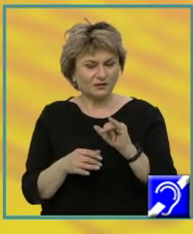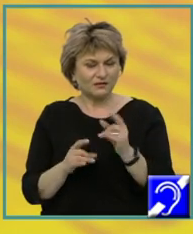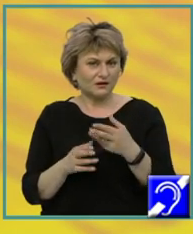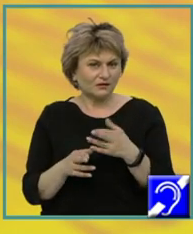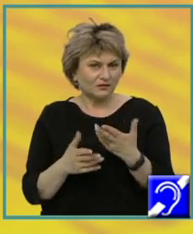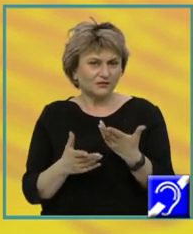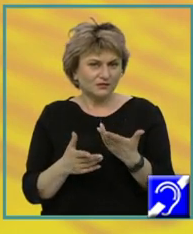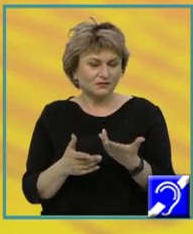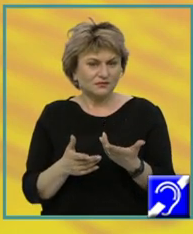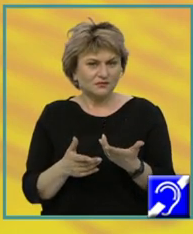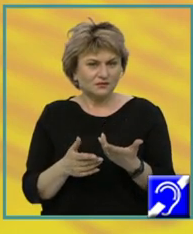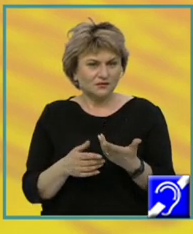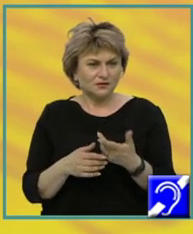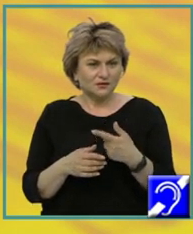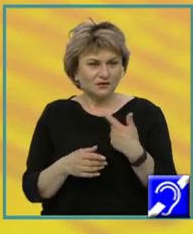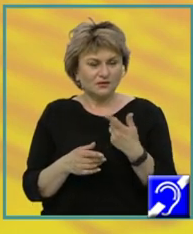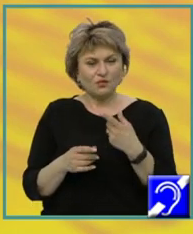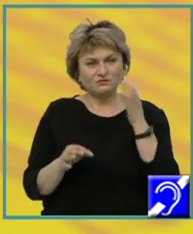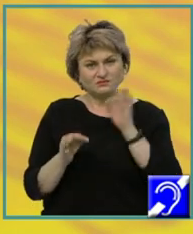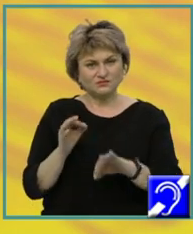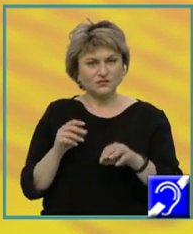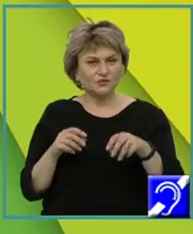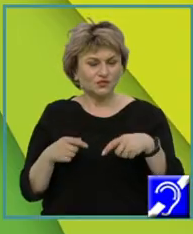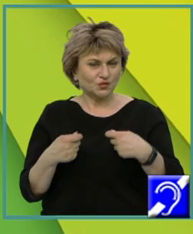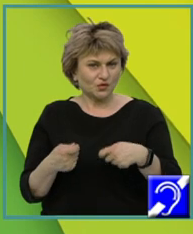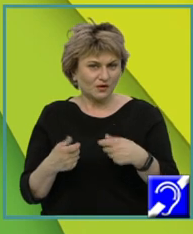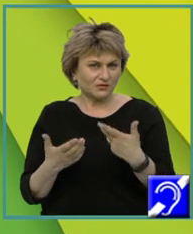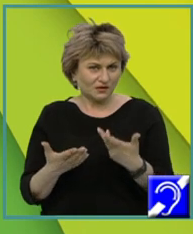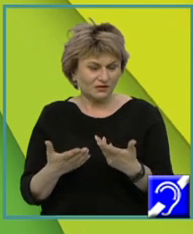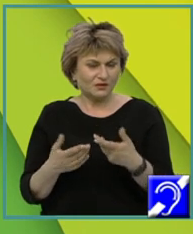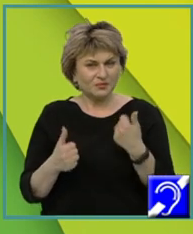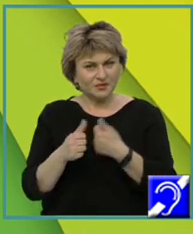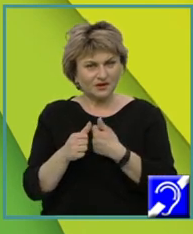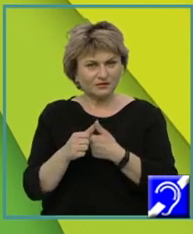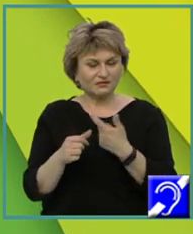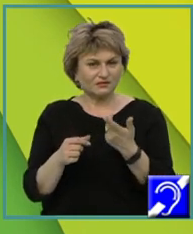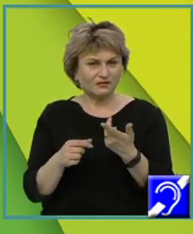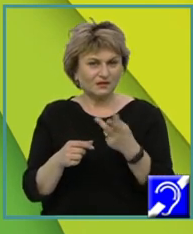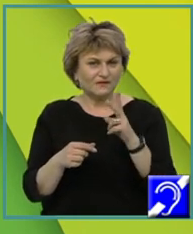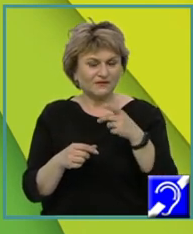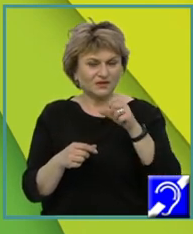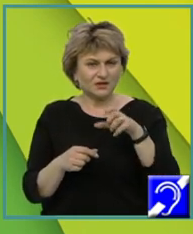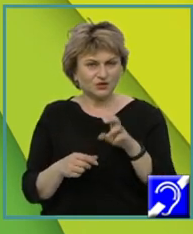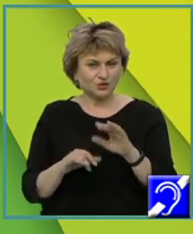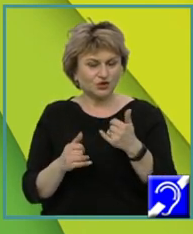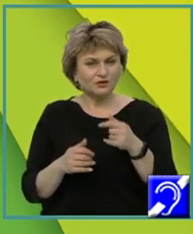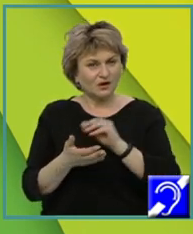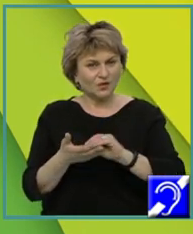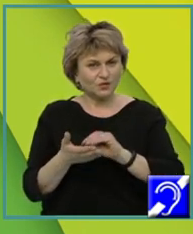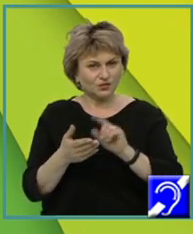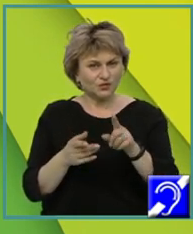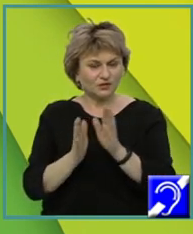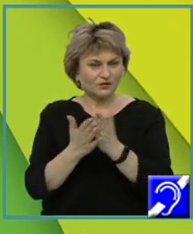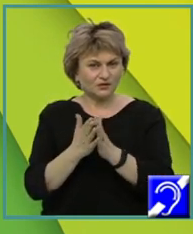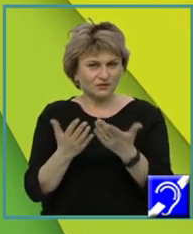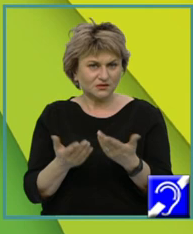și Emilia însă își o misterioasă Doamna T prietenul Fred Vasilescu și autorul însuși